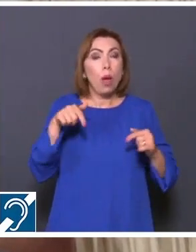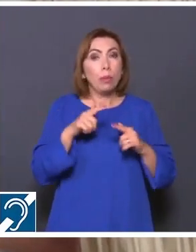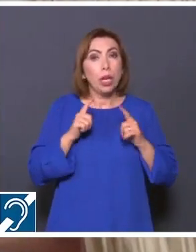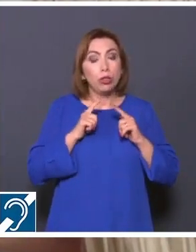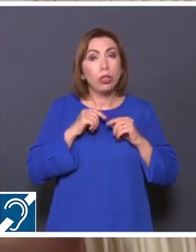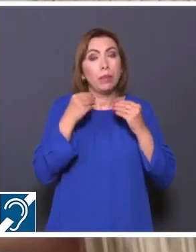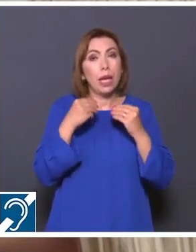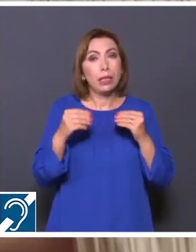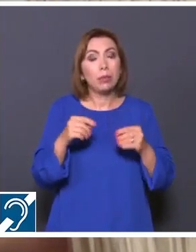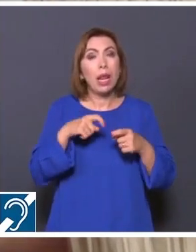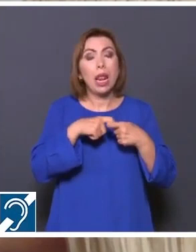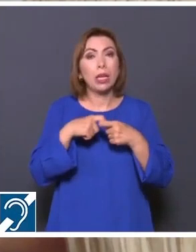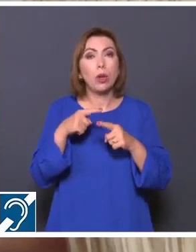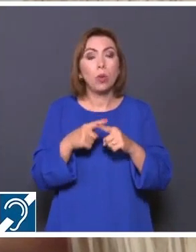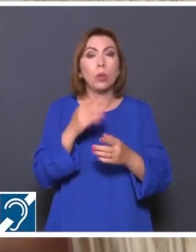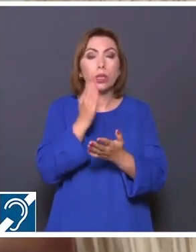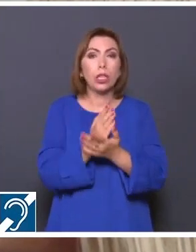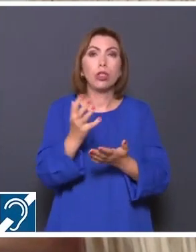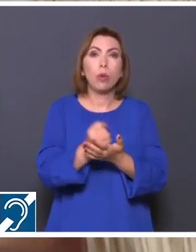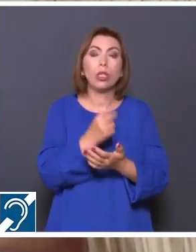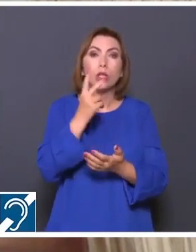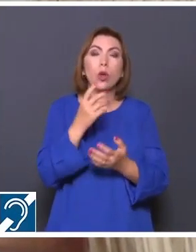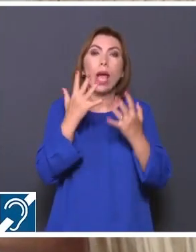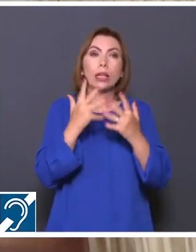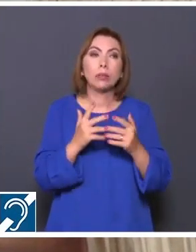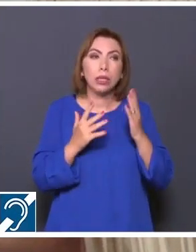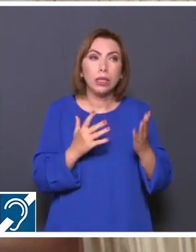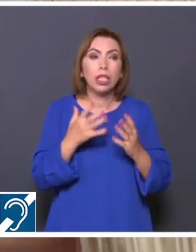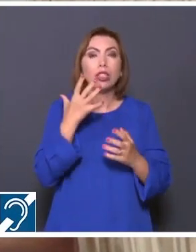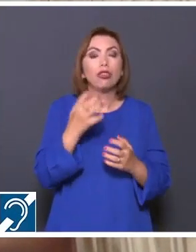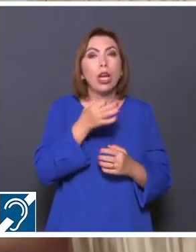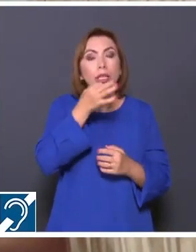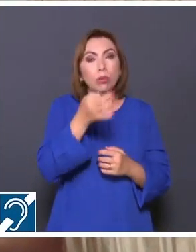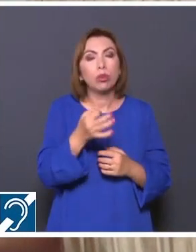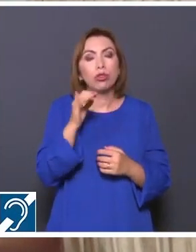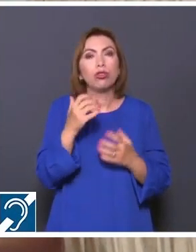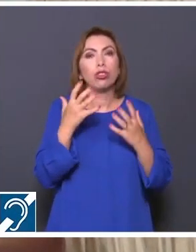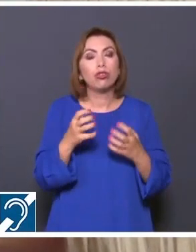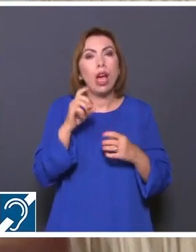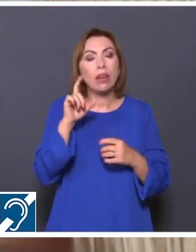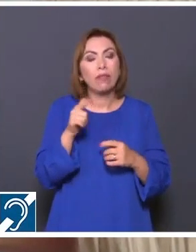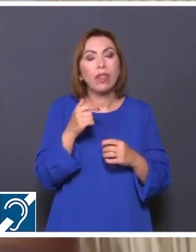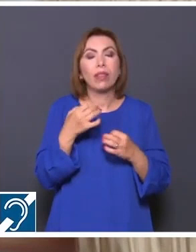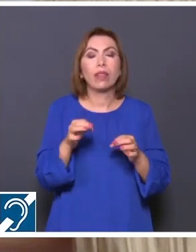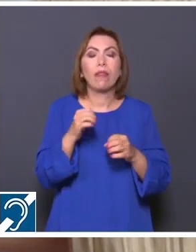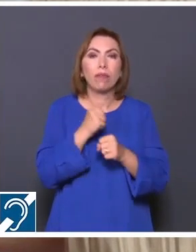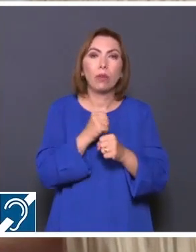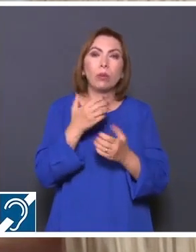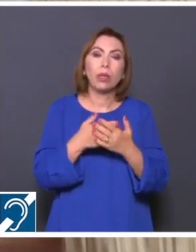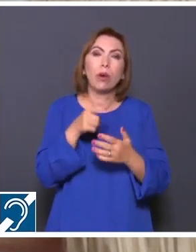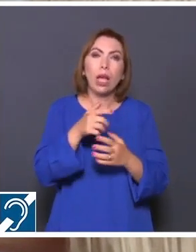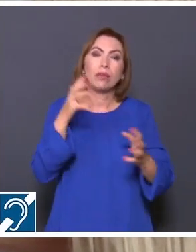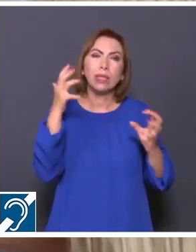explicații în legătură cu deciziile luate de doi administratori ei Ce spun și ce ar fi făcut ca astfel de